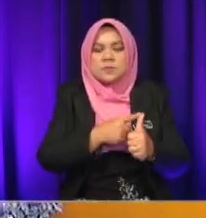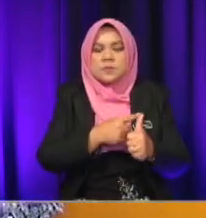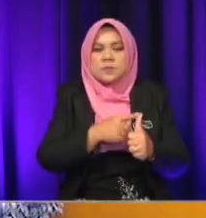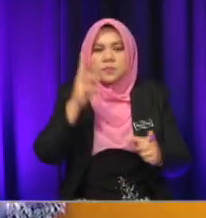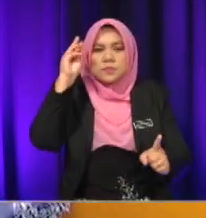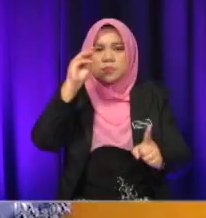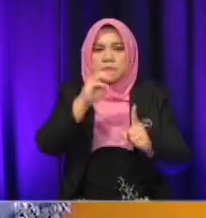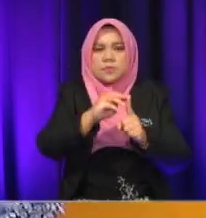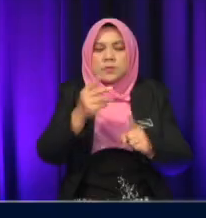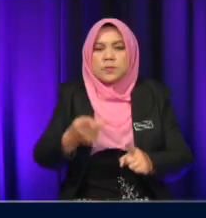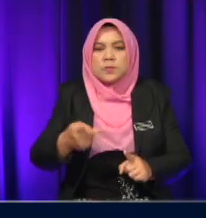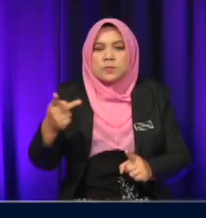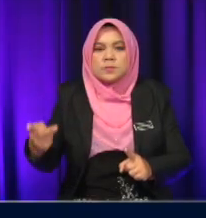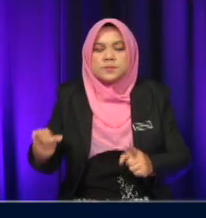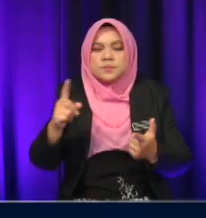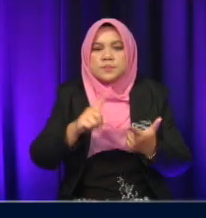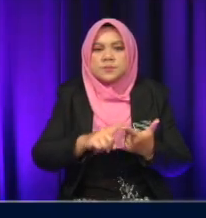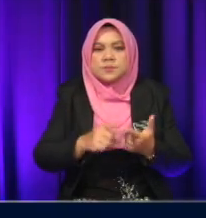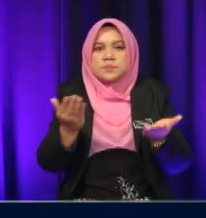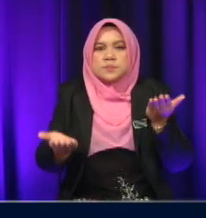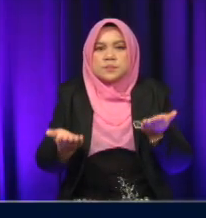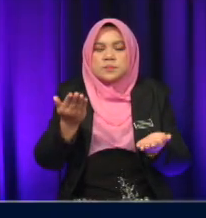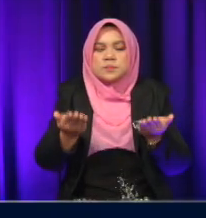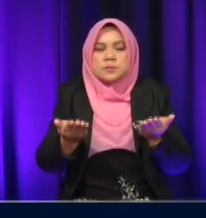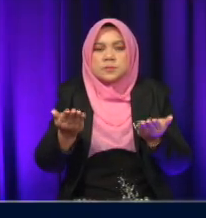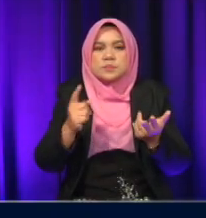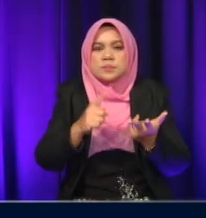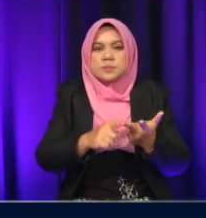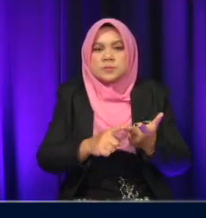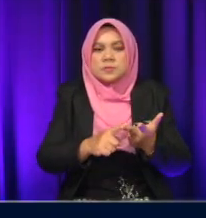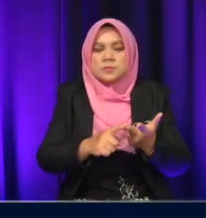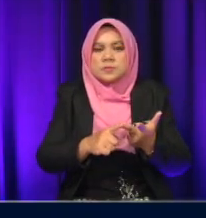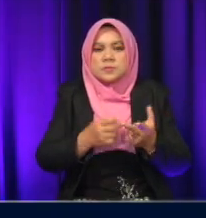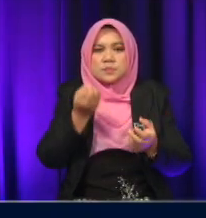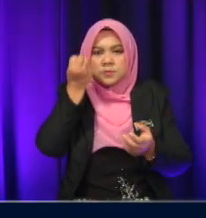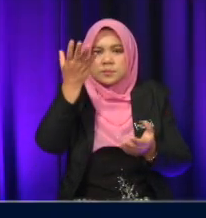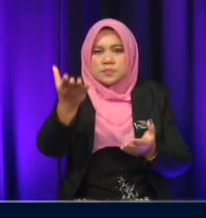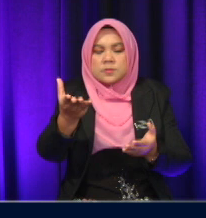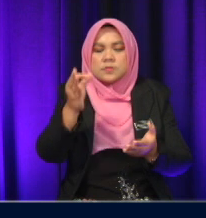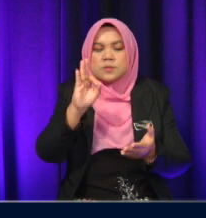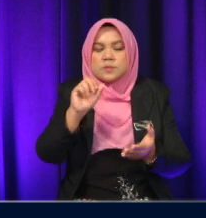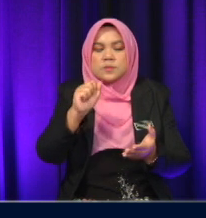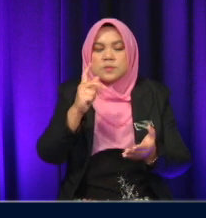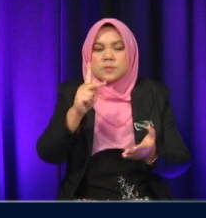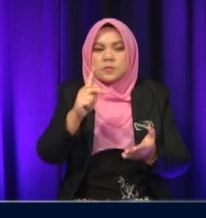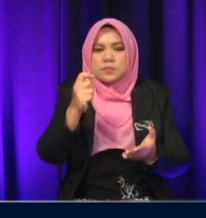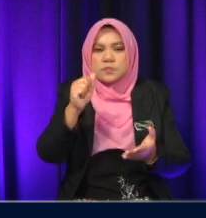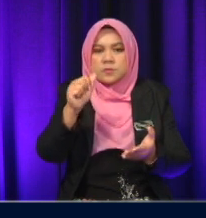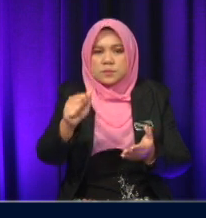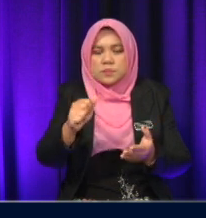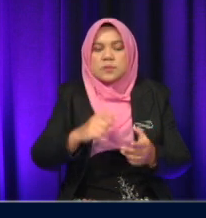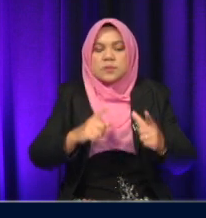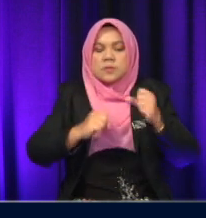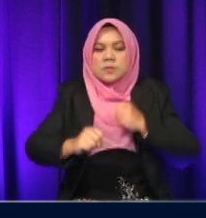matlamat produk. Kedua, perbandingan. Ketiga, penyampaian fakta. Yang keempat,